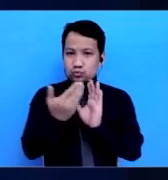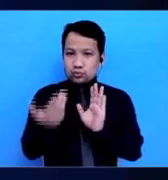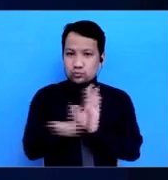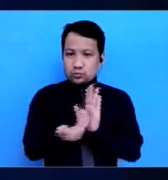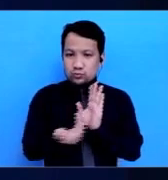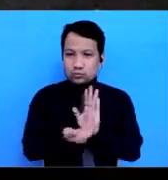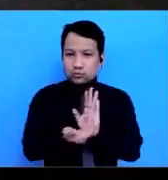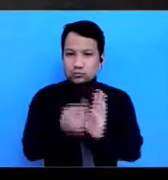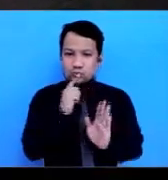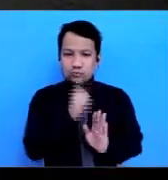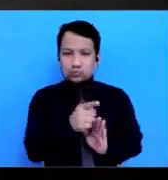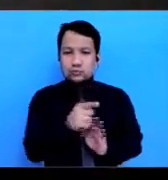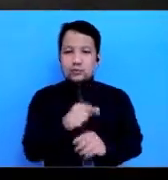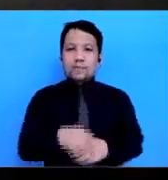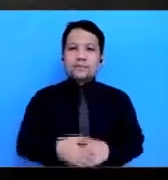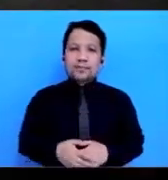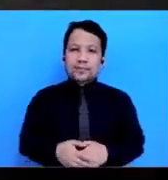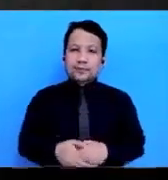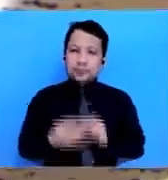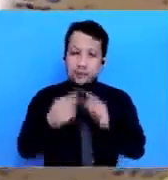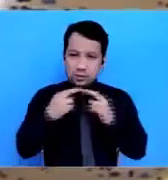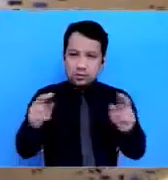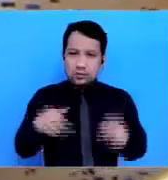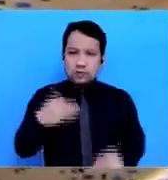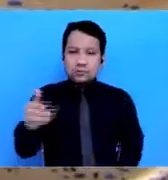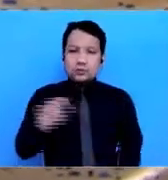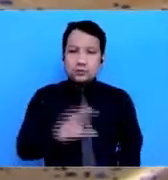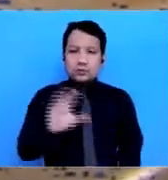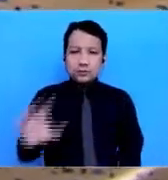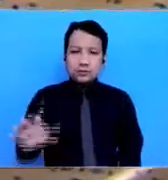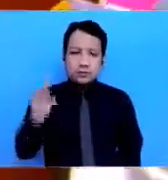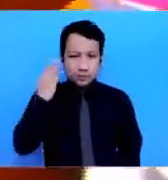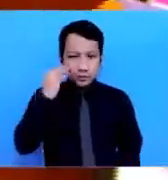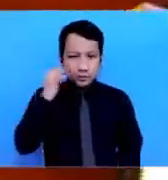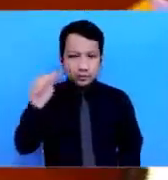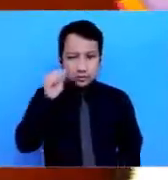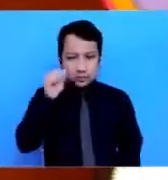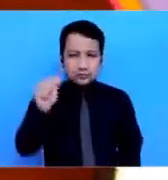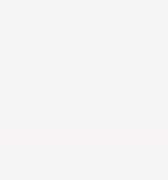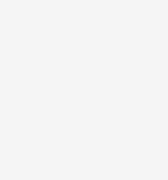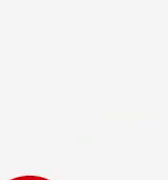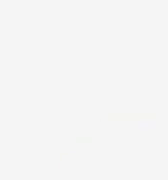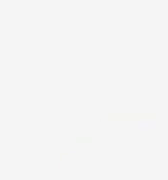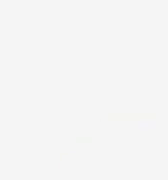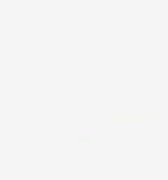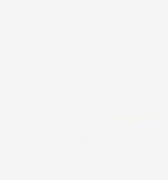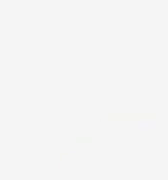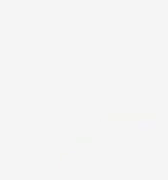bintang sa kanila. Nagbabalita mula sa Frontline, Marlene Alcaide, News 5.